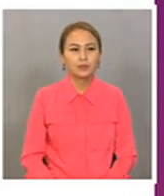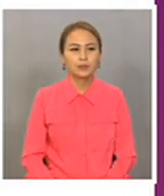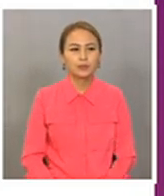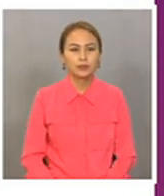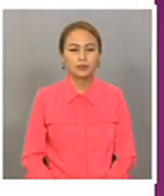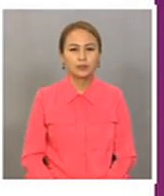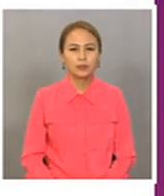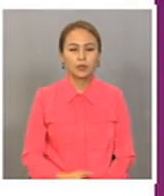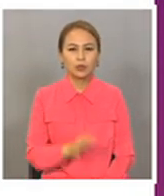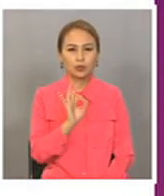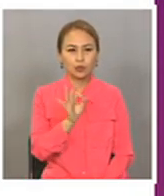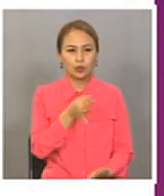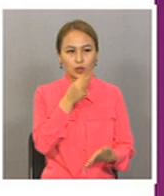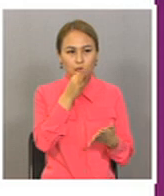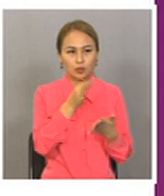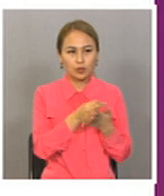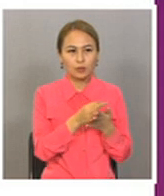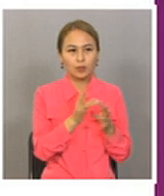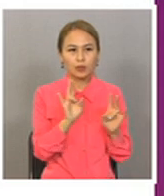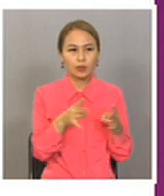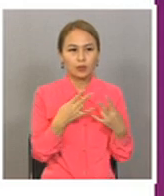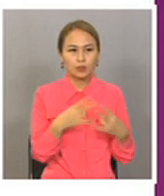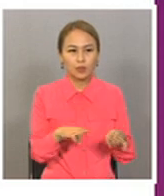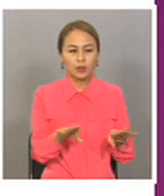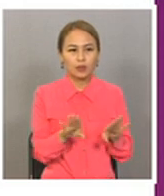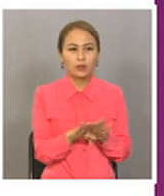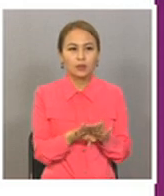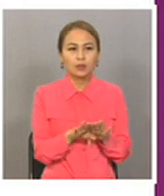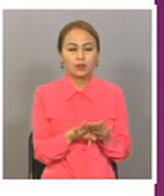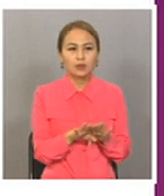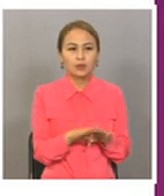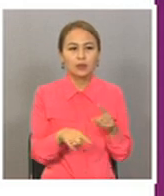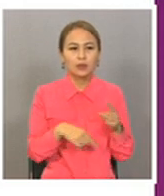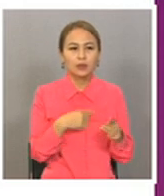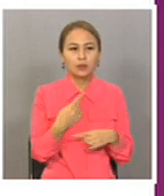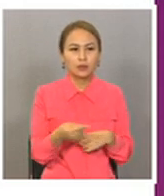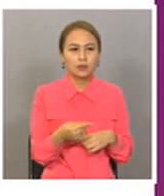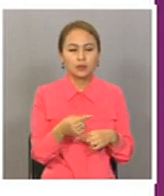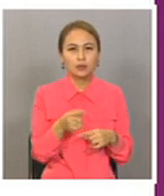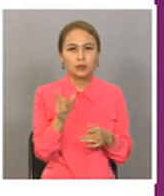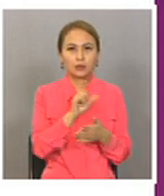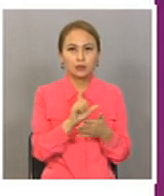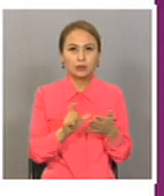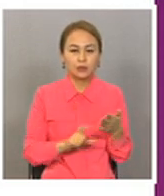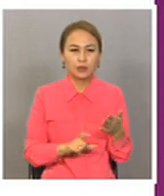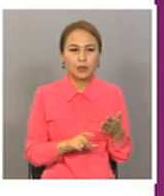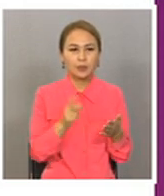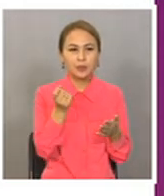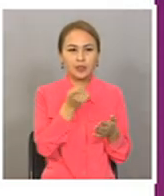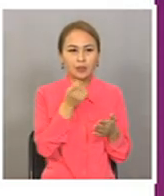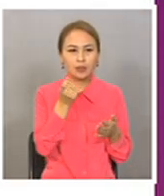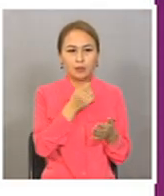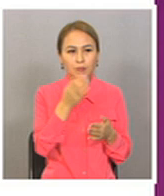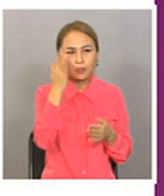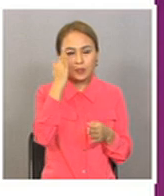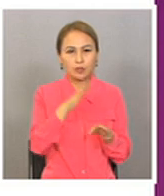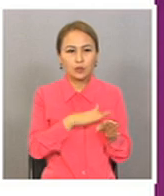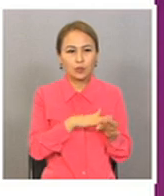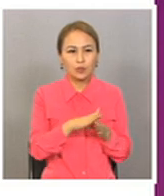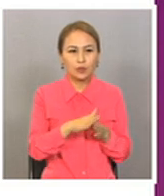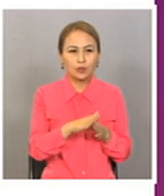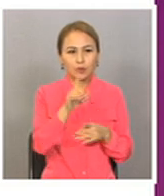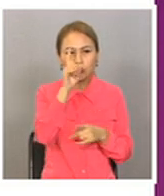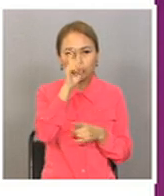Дұрыс жауабы тұтынба. Келесі өлеңнен үзінді. Бидайлар басы толық иіліп